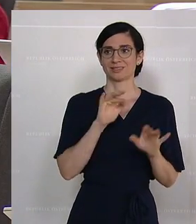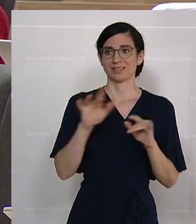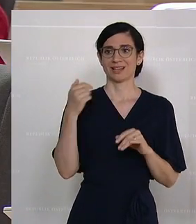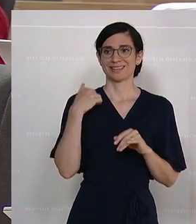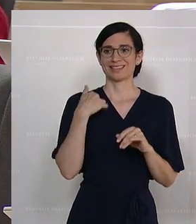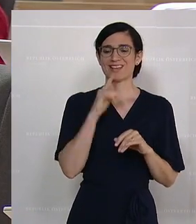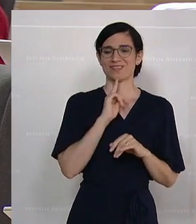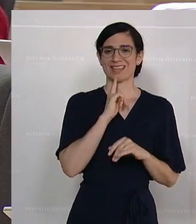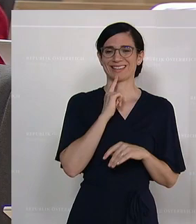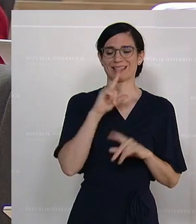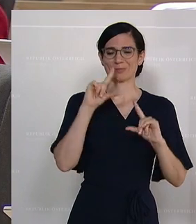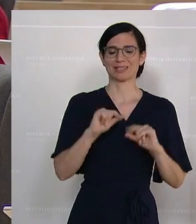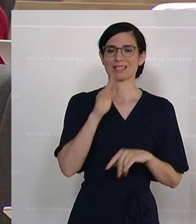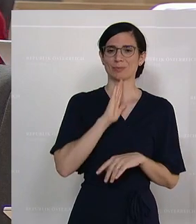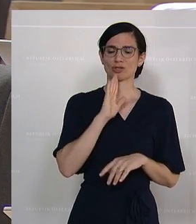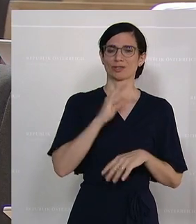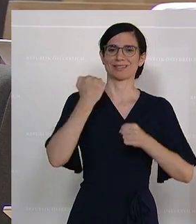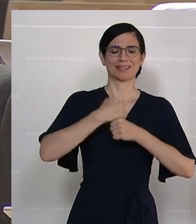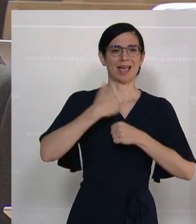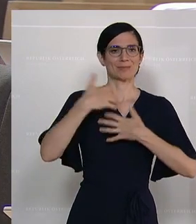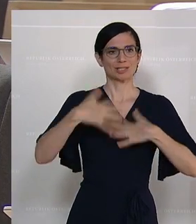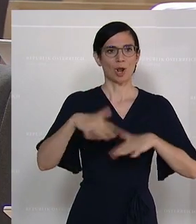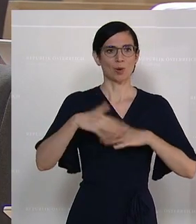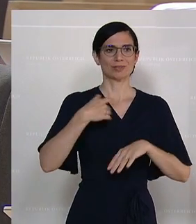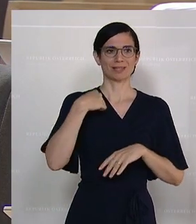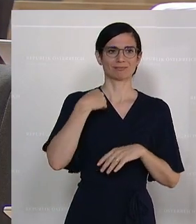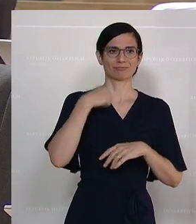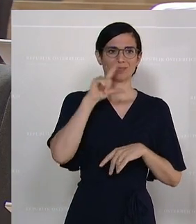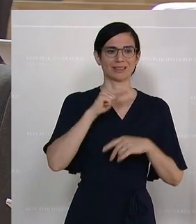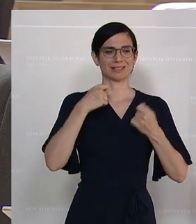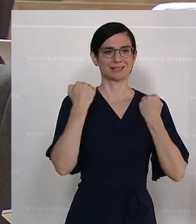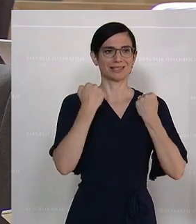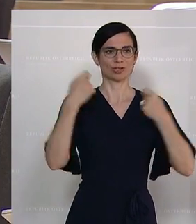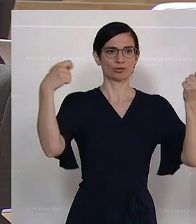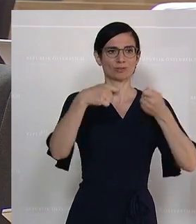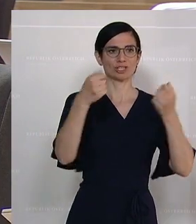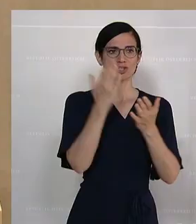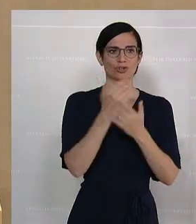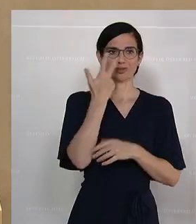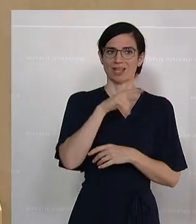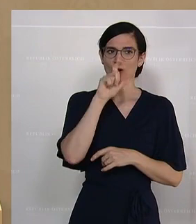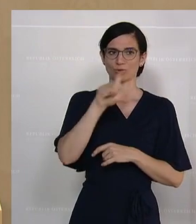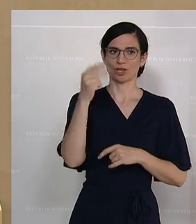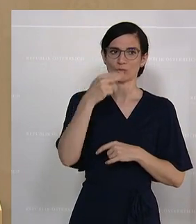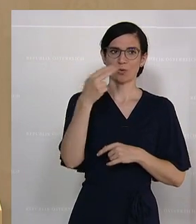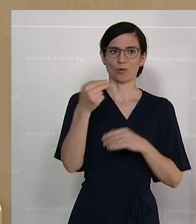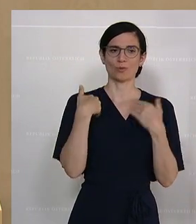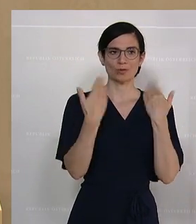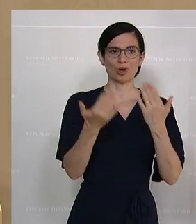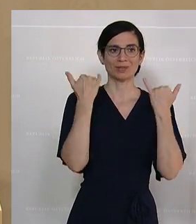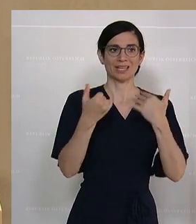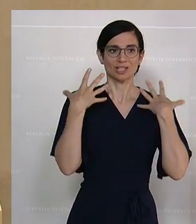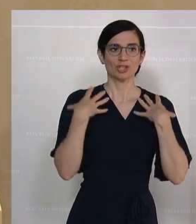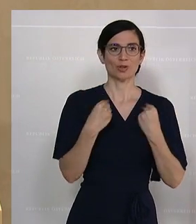wenig haben mindestpensionisten arbeitslose mindestsicherungsbezieher die haben schon 300 euro jetzt bekommen sie noch einmal 300 euro